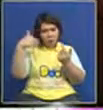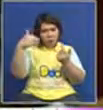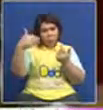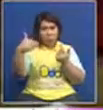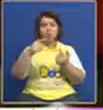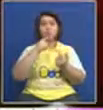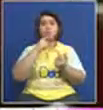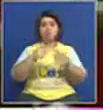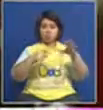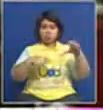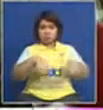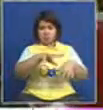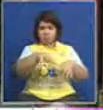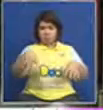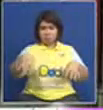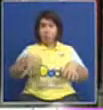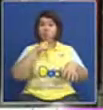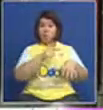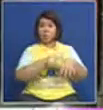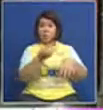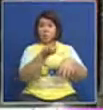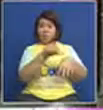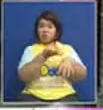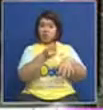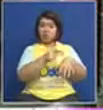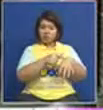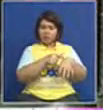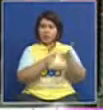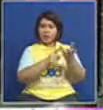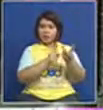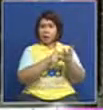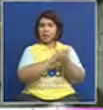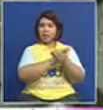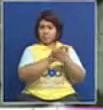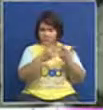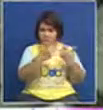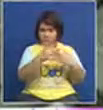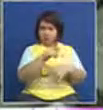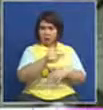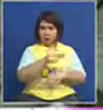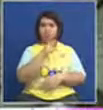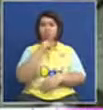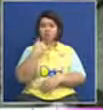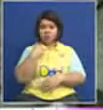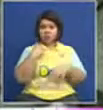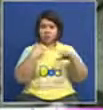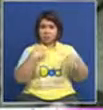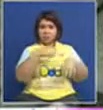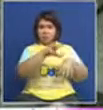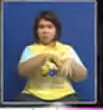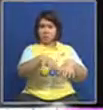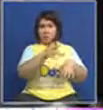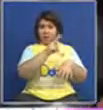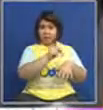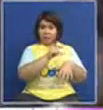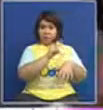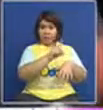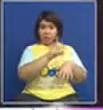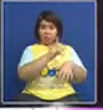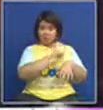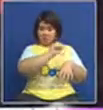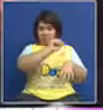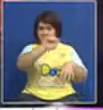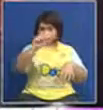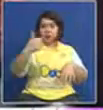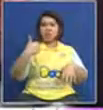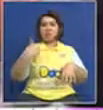ยหน่วยที่มีจำนวนผู้ใช้สิทธิ์น้อยสามารถนับผลเสร็จสิ้นได้เร็วซึ่งปรากฏว่ามีหลายหน่วยที่ NLD คว้าชัยอย่างถล่มทล